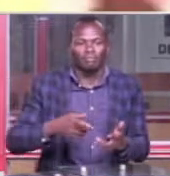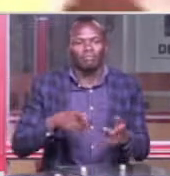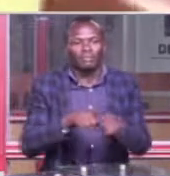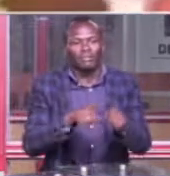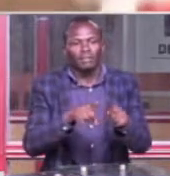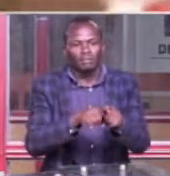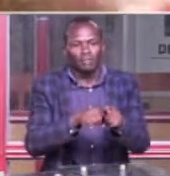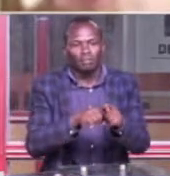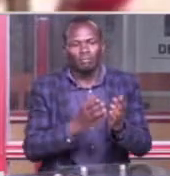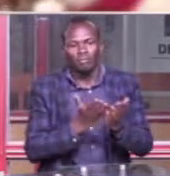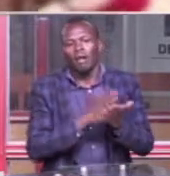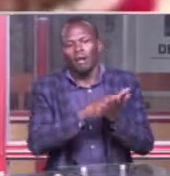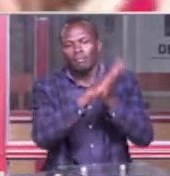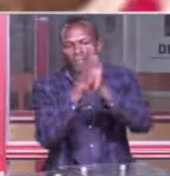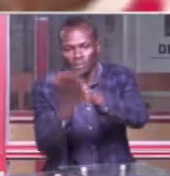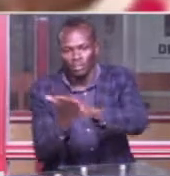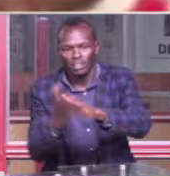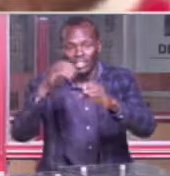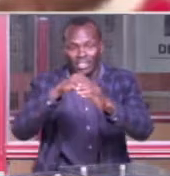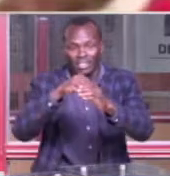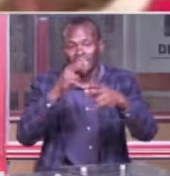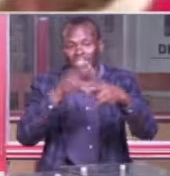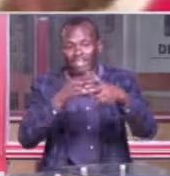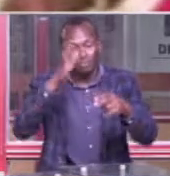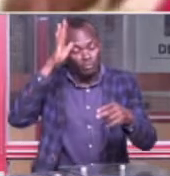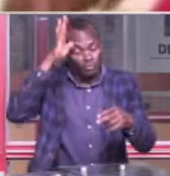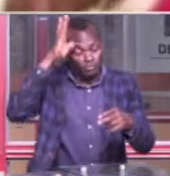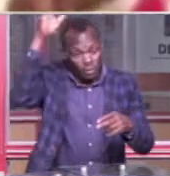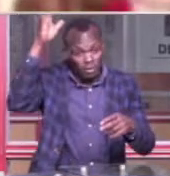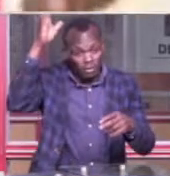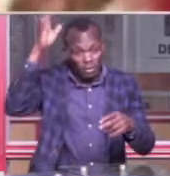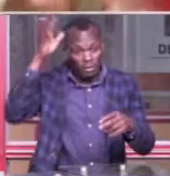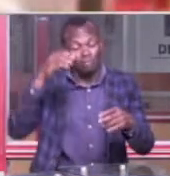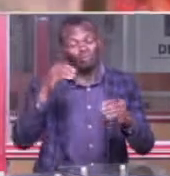Father, God the Son and God the Holy Spirit.